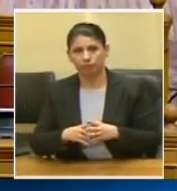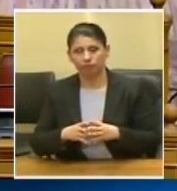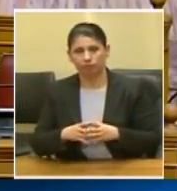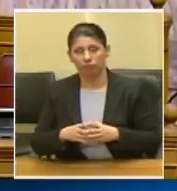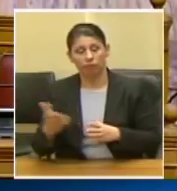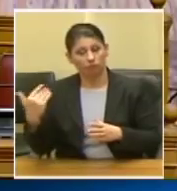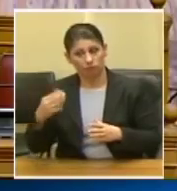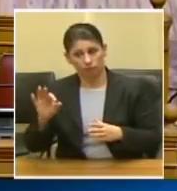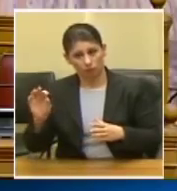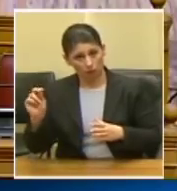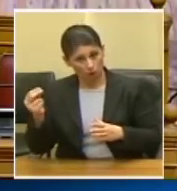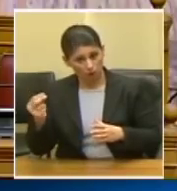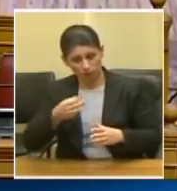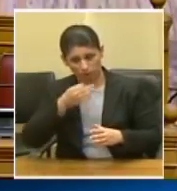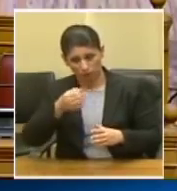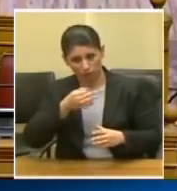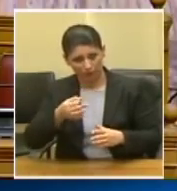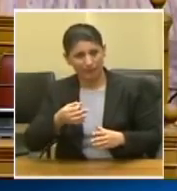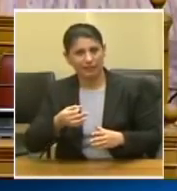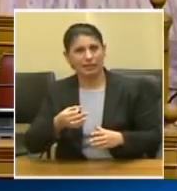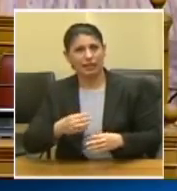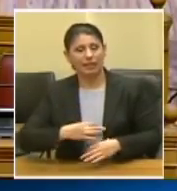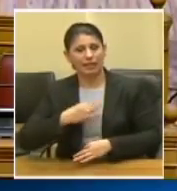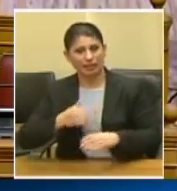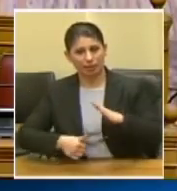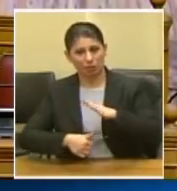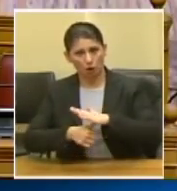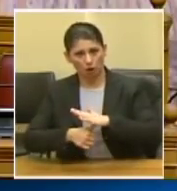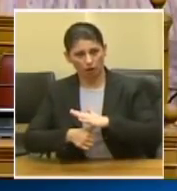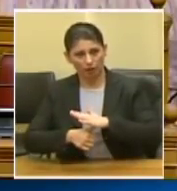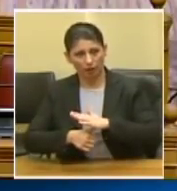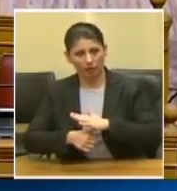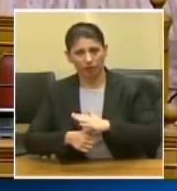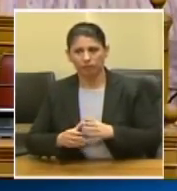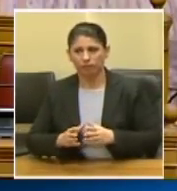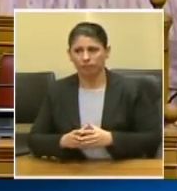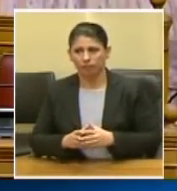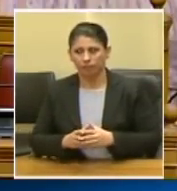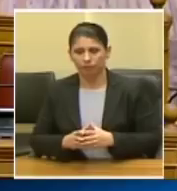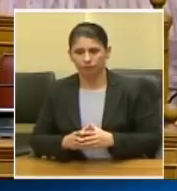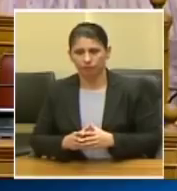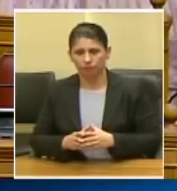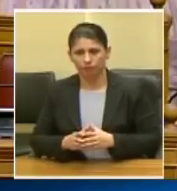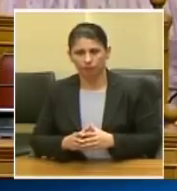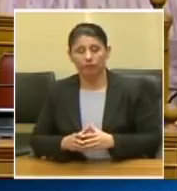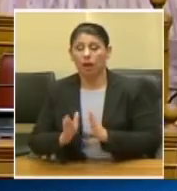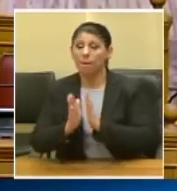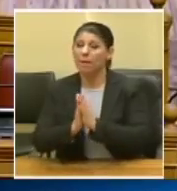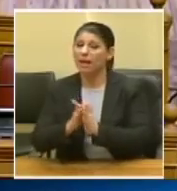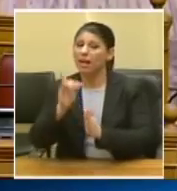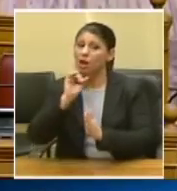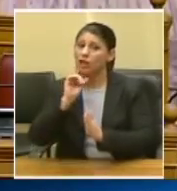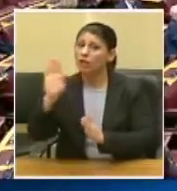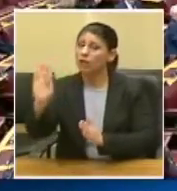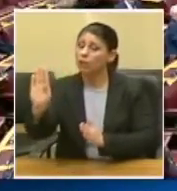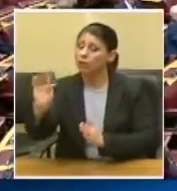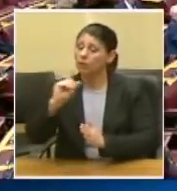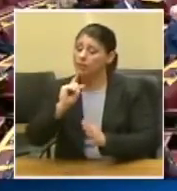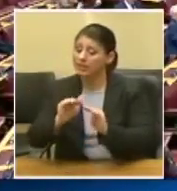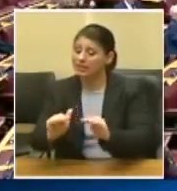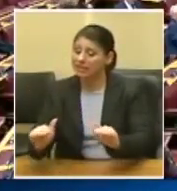Κύριε Πρόεδρε. Η προλαλήσασα... Παρακαλώ, κυρία Βούλτευση. Η προλαλήσασα...